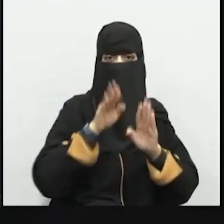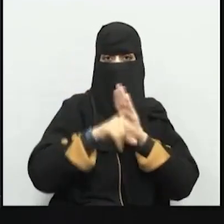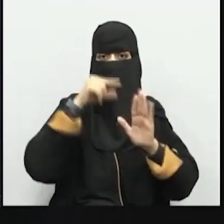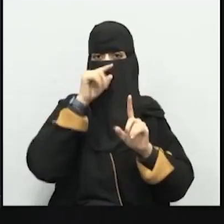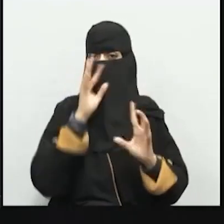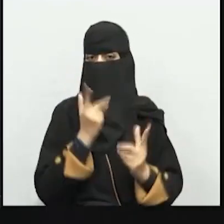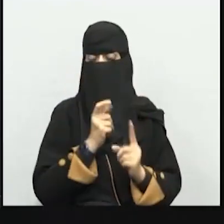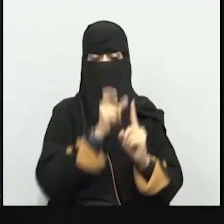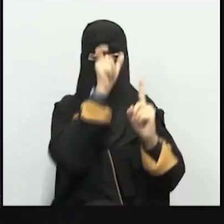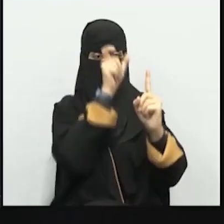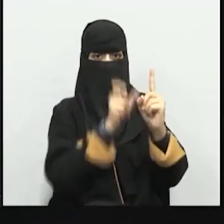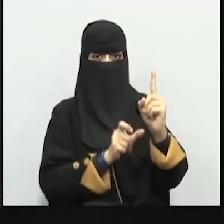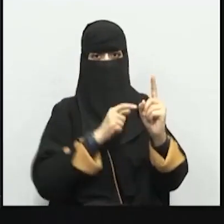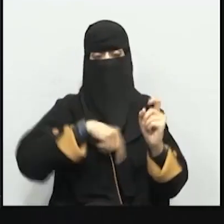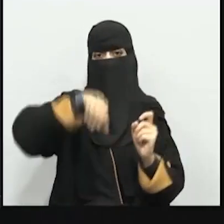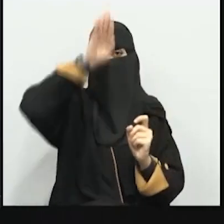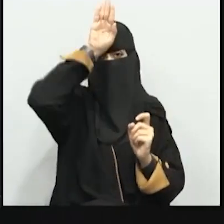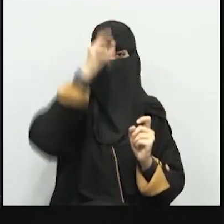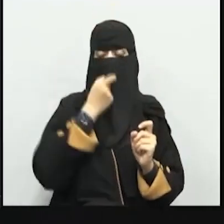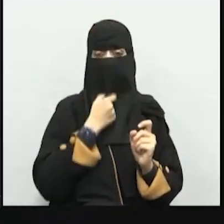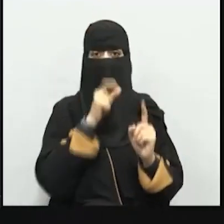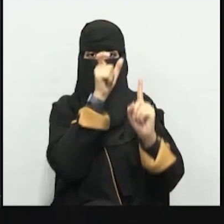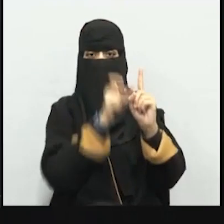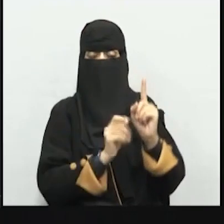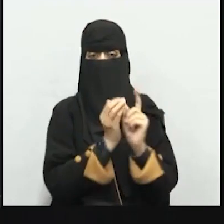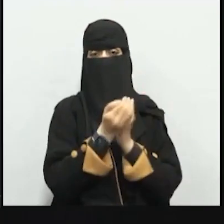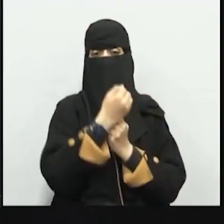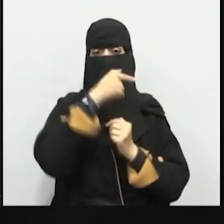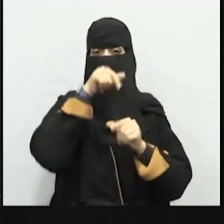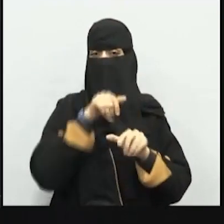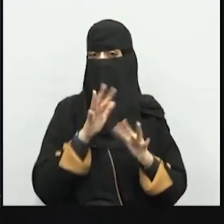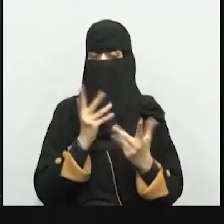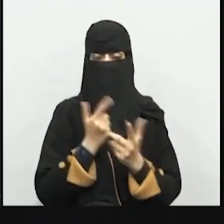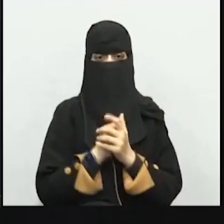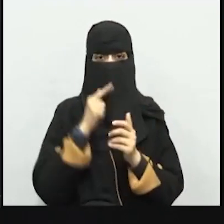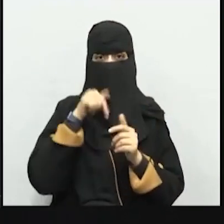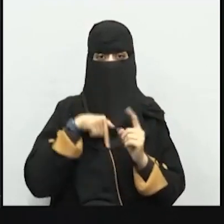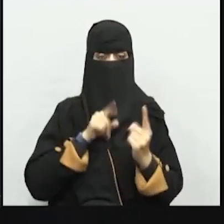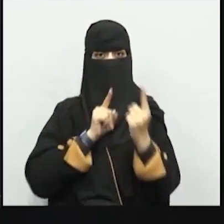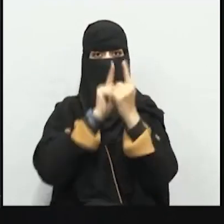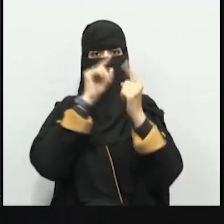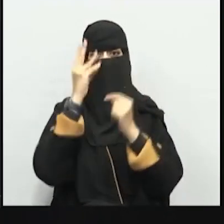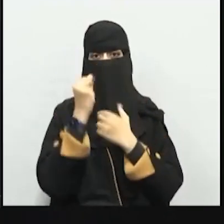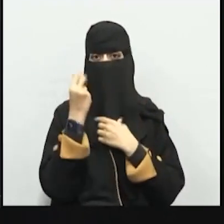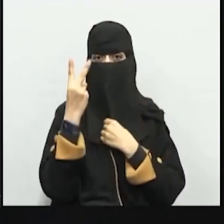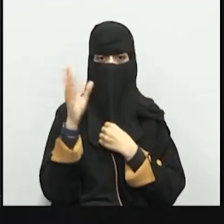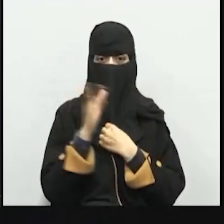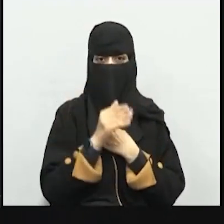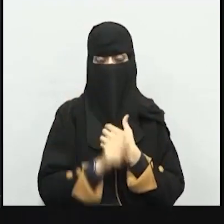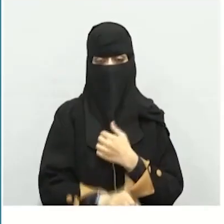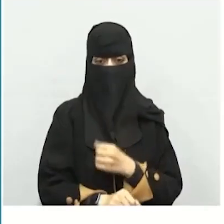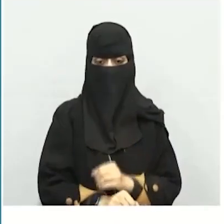شخصية خادم الحرمين الشريفين الملك سلمان بن عبد العزيز، شخصيته ومواقفه رقم 2.